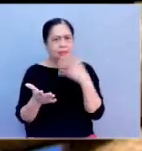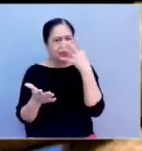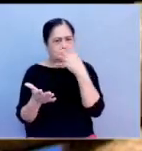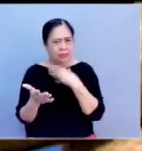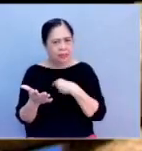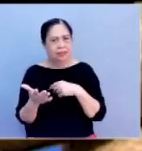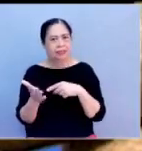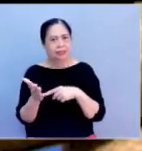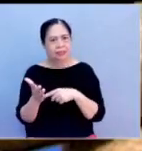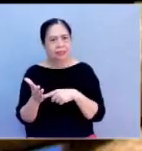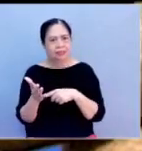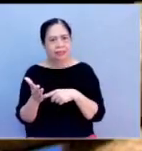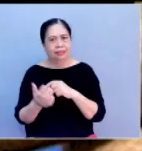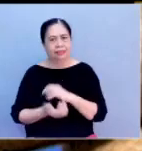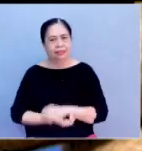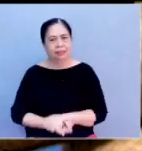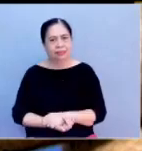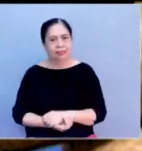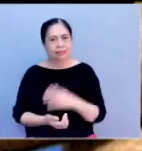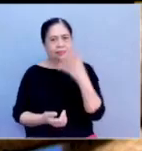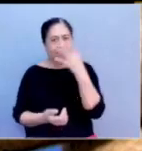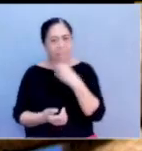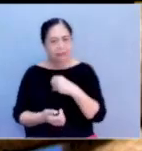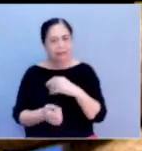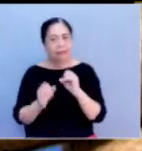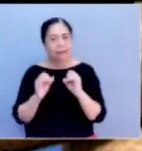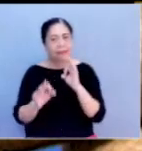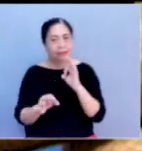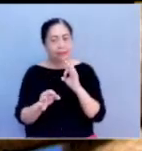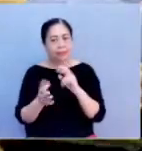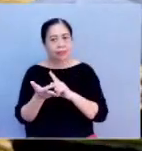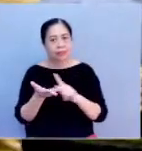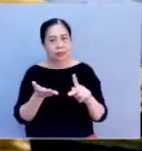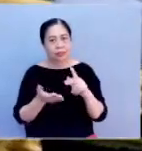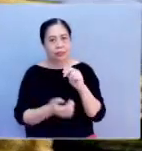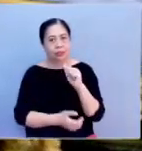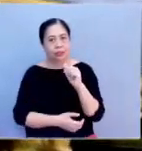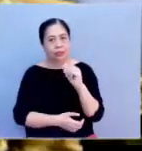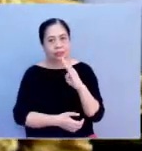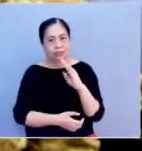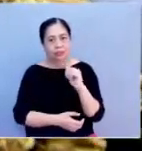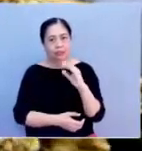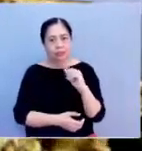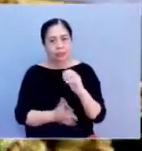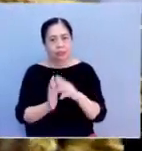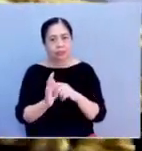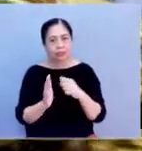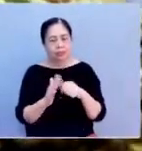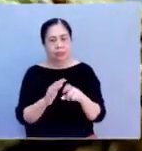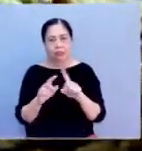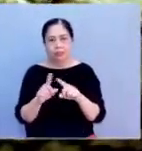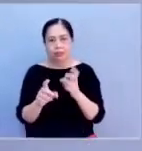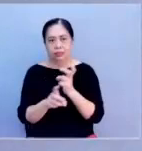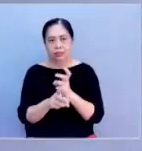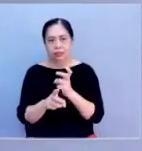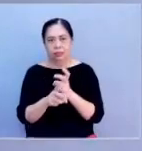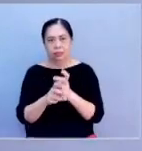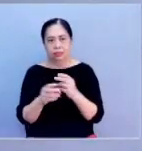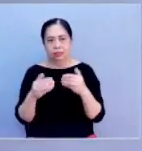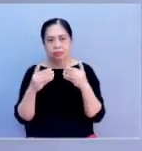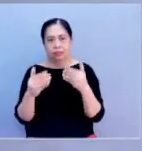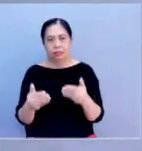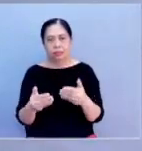chinelas na abaka. Ang ganda pala niya pag pure abaka. Pero nahirapang rin makaabante ang negosyo ni Zedric